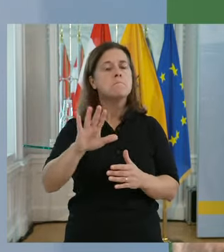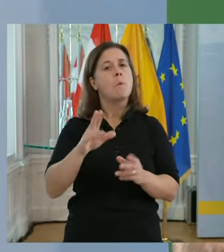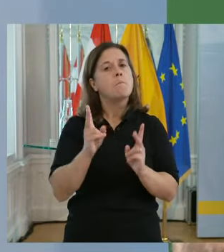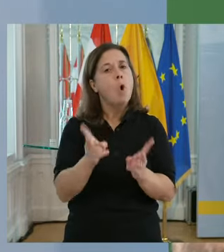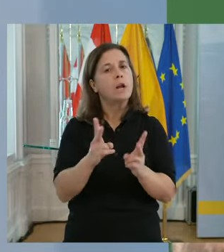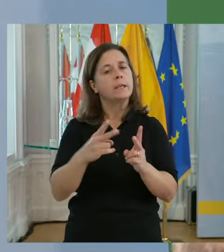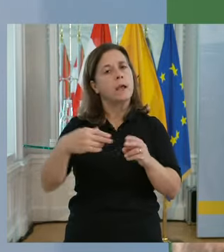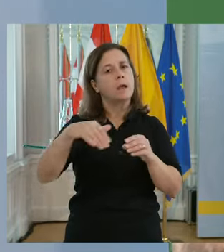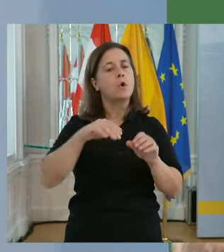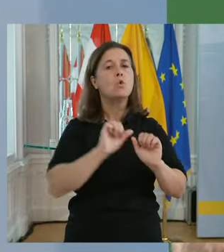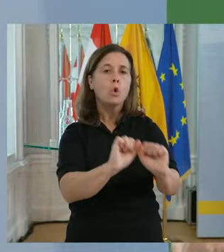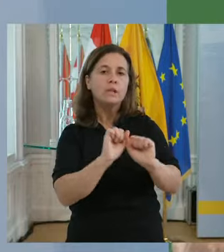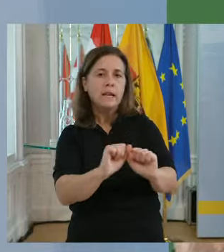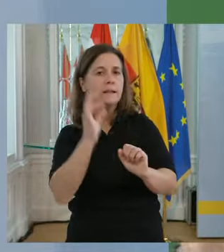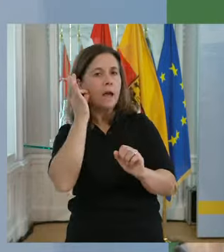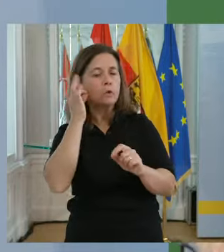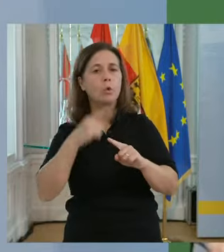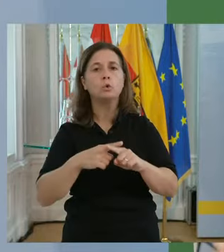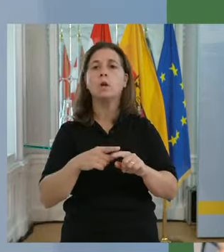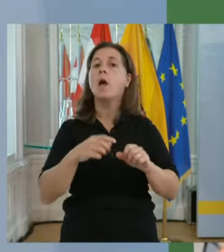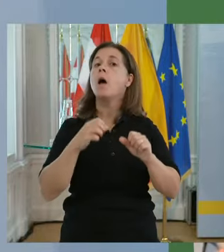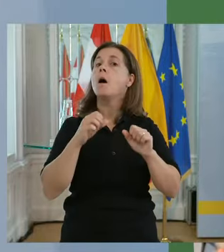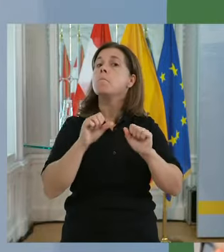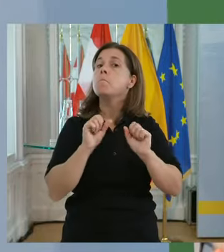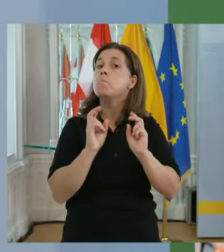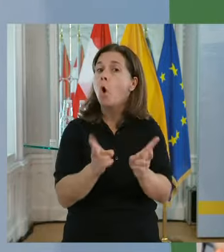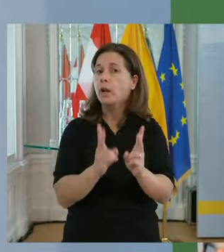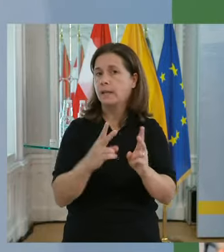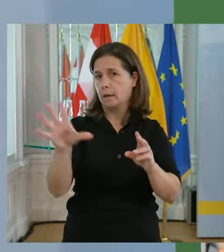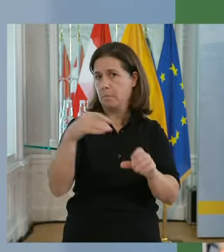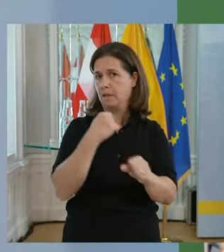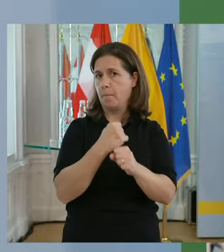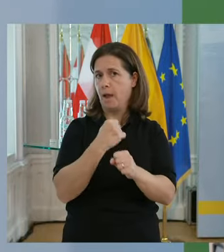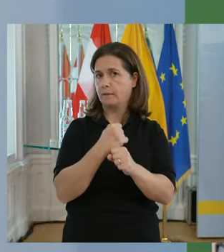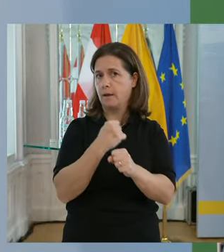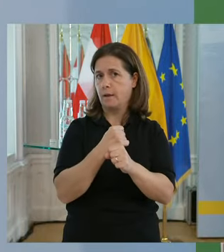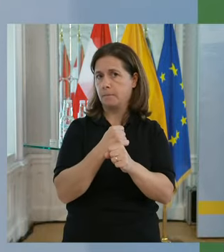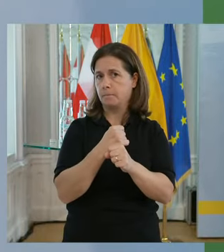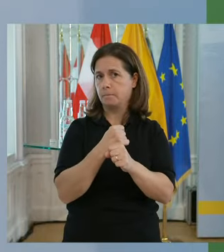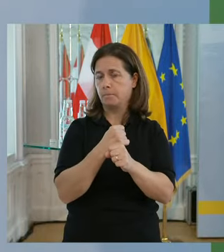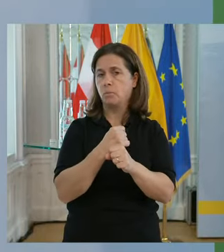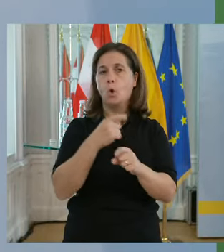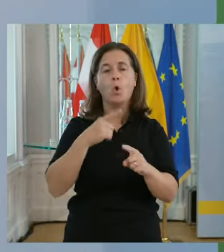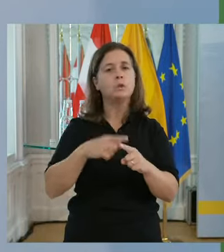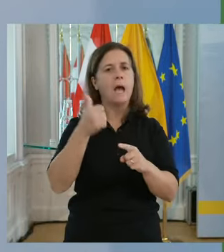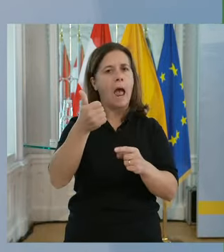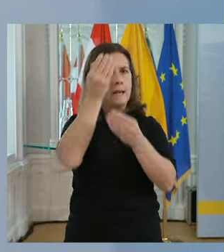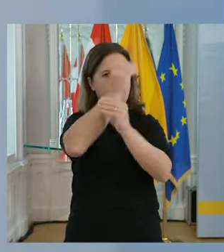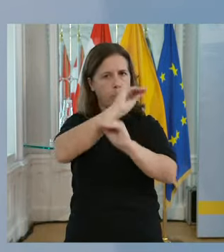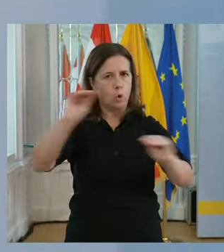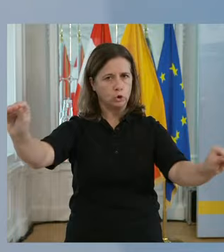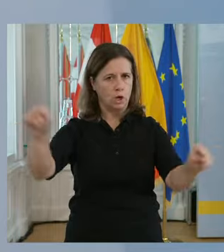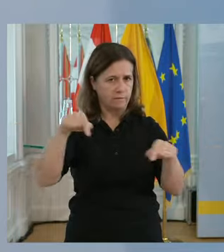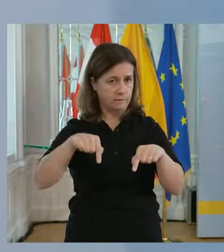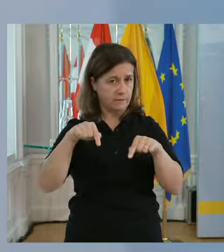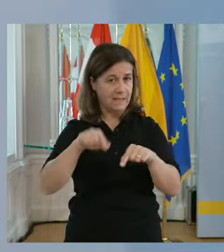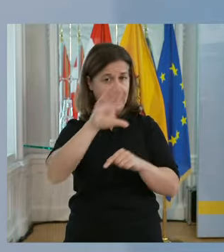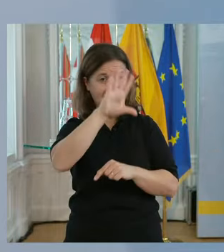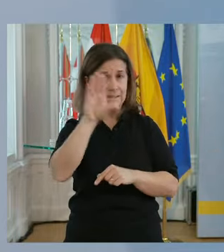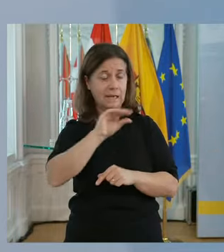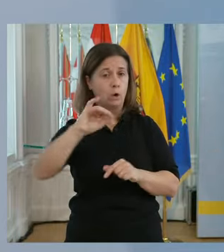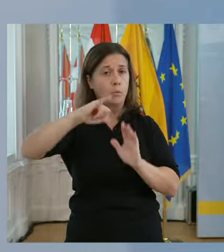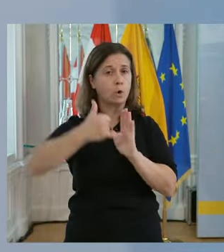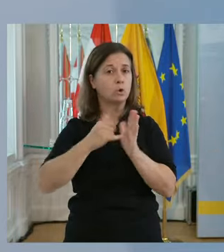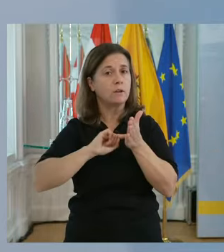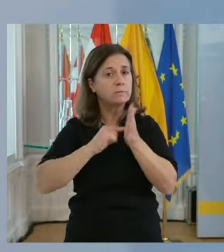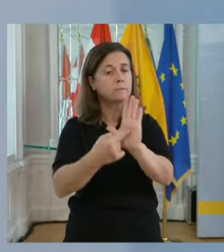Kundinnen, 15% auch ihrer potenziellen Mitarbeiterinnen. Und eine Botschaft, die dieses Zero Project zu